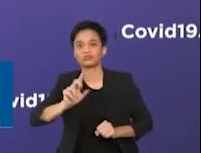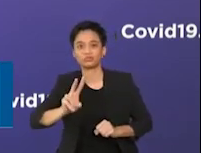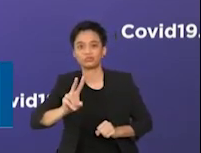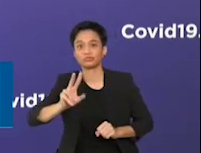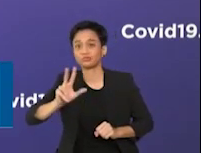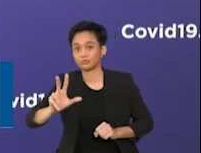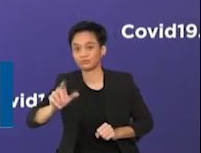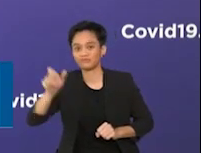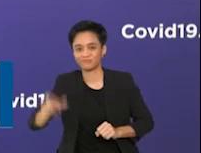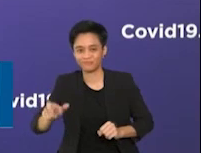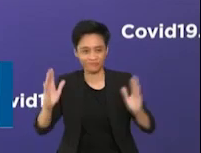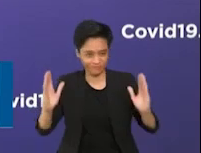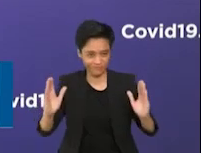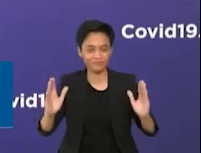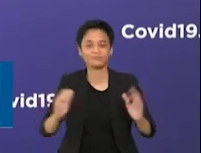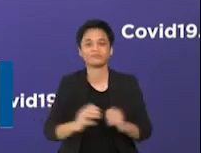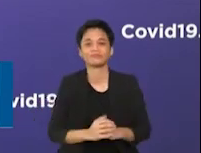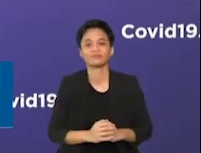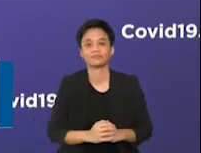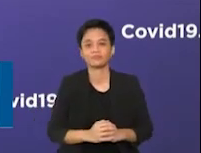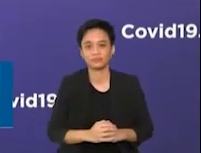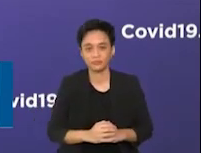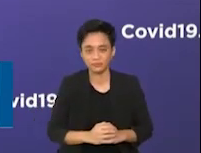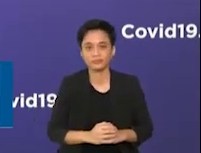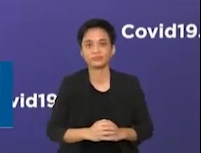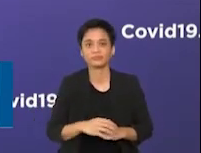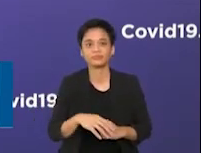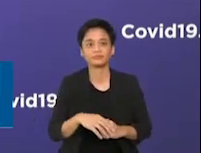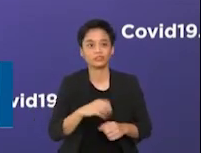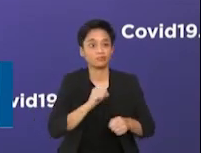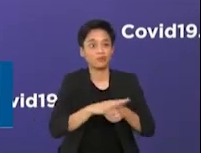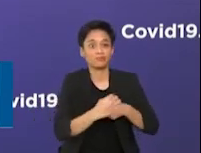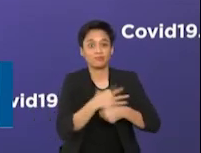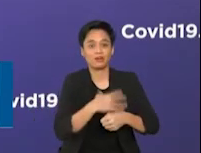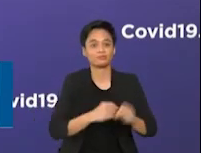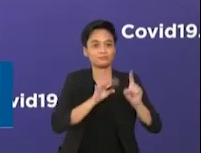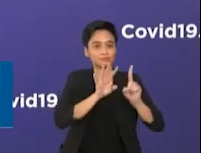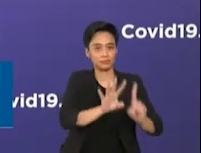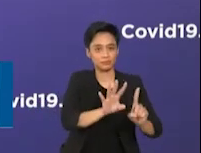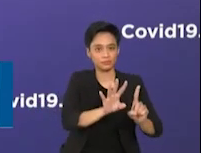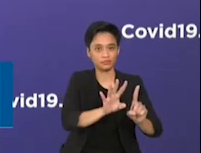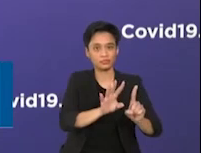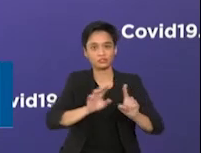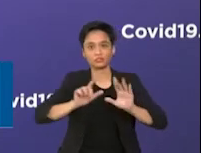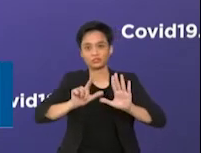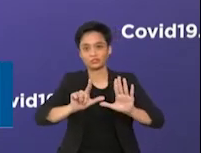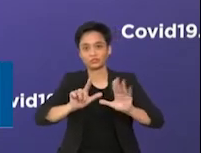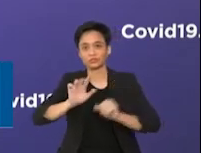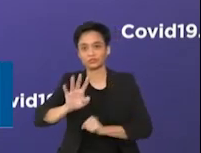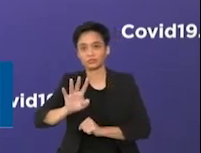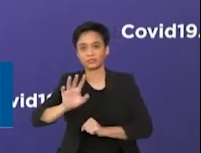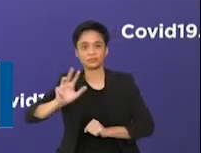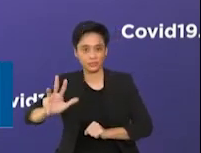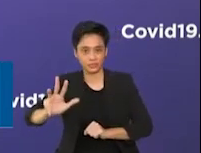728 orang hasil positif akumulasi adalah 14749f